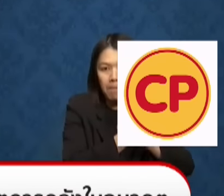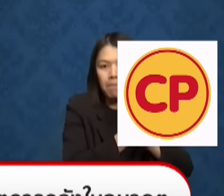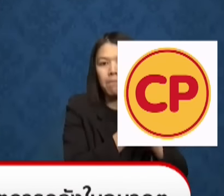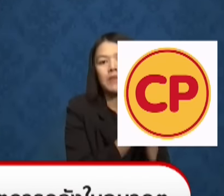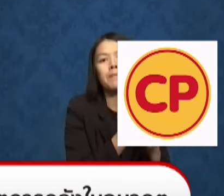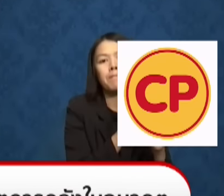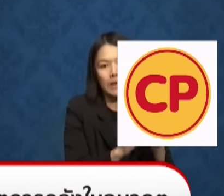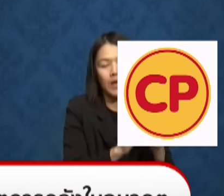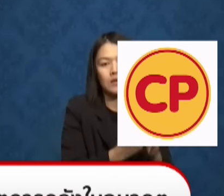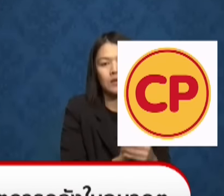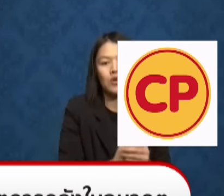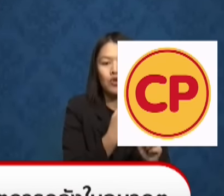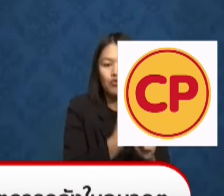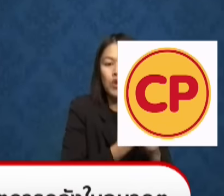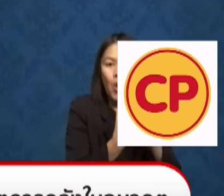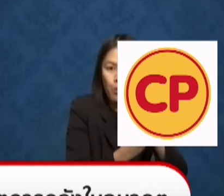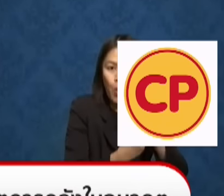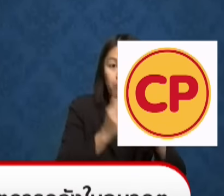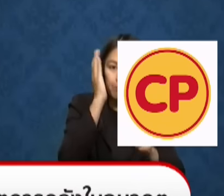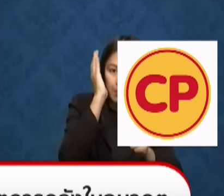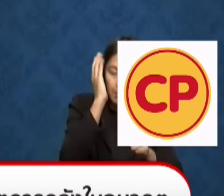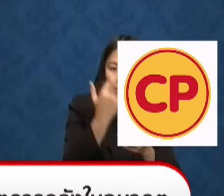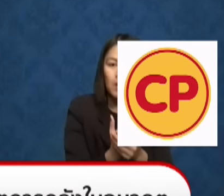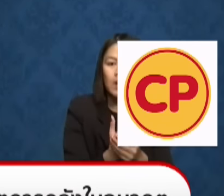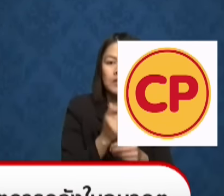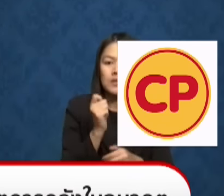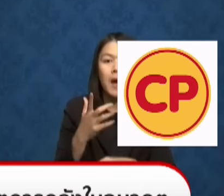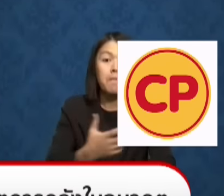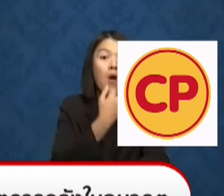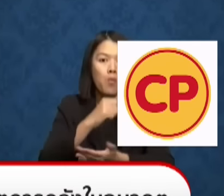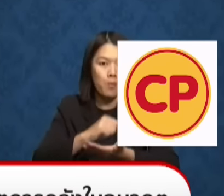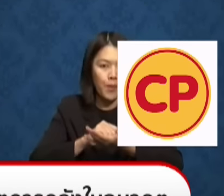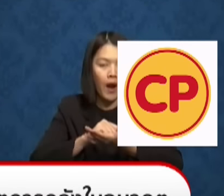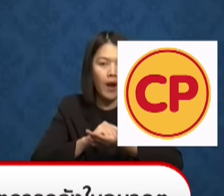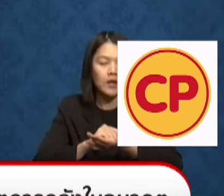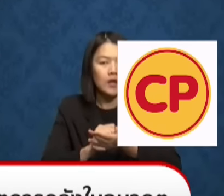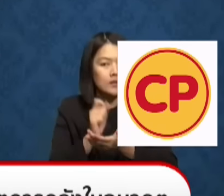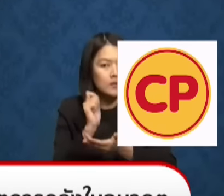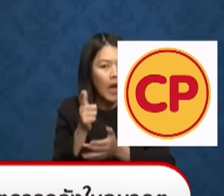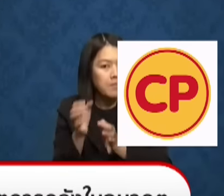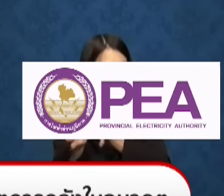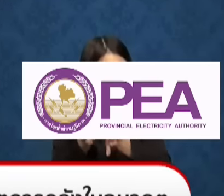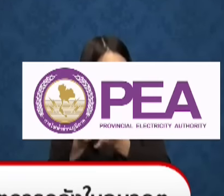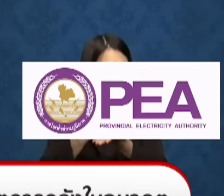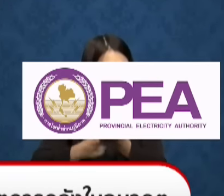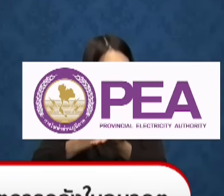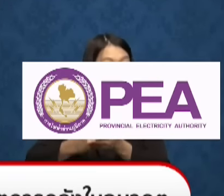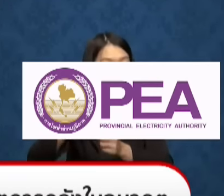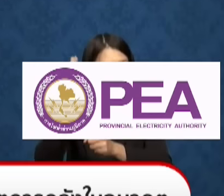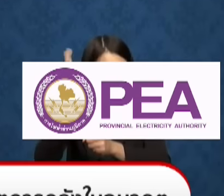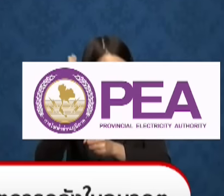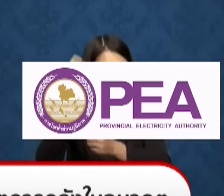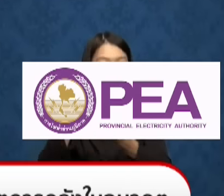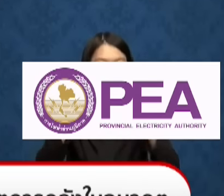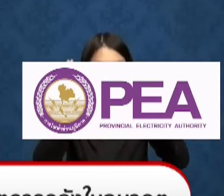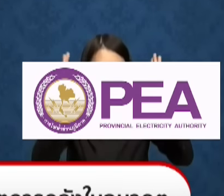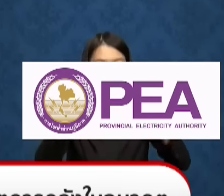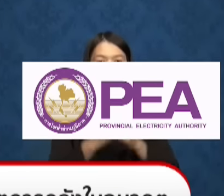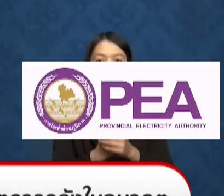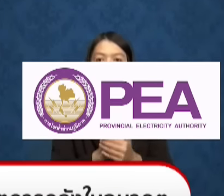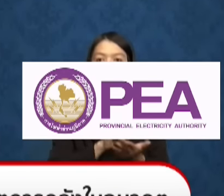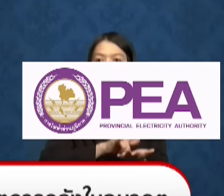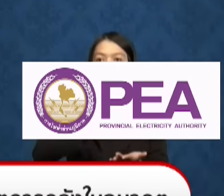ประหยัดเช่นการฝึกอบรมสัมมนาการจ้างเหมาบริการการจ้างที่ปรึกษาการประชาสัมพันธ์การเดินทาง